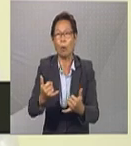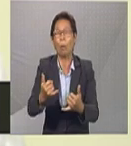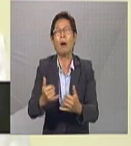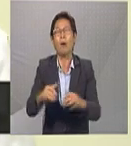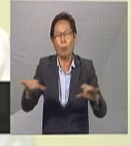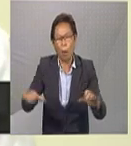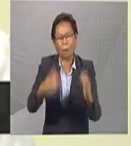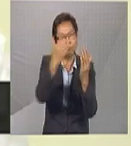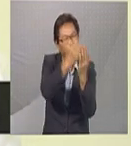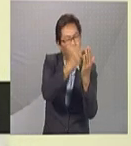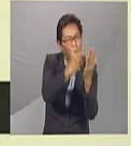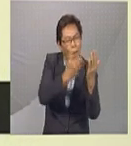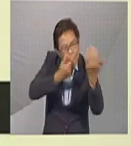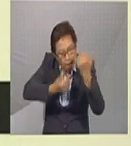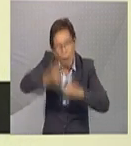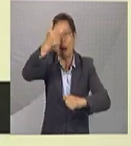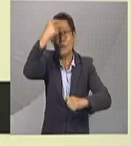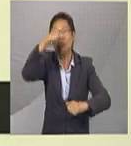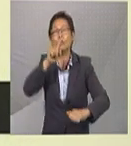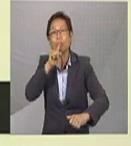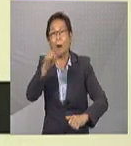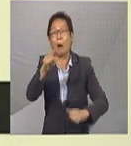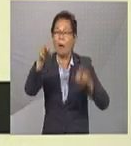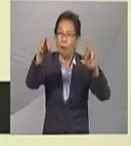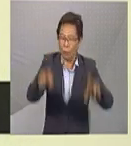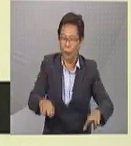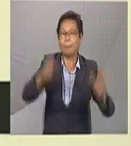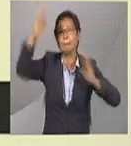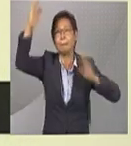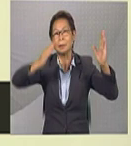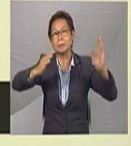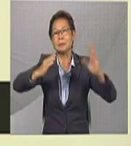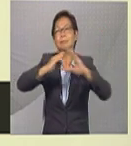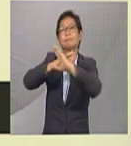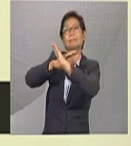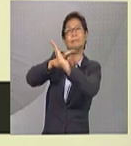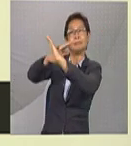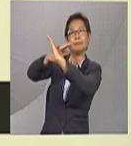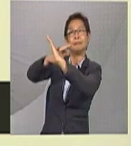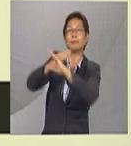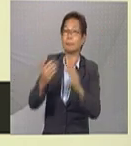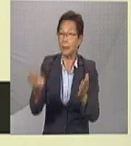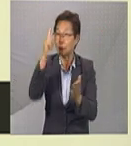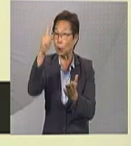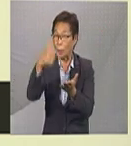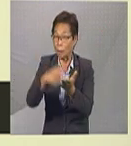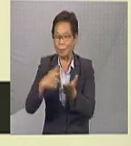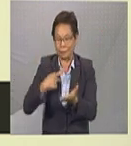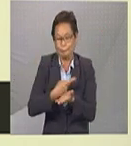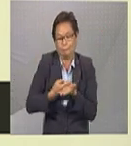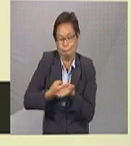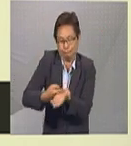segala langkah yang terbaik untuk memastikan rakyat kita terbela. Satu lagi yang kita bincangkan